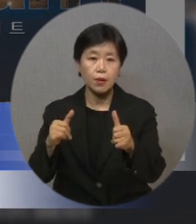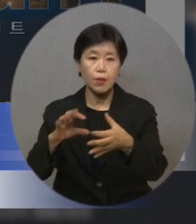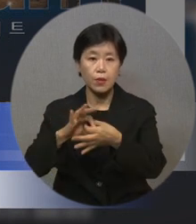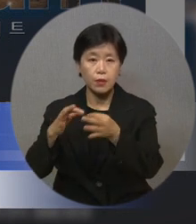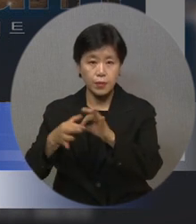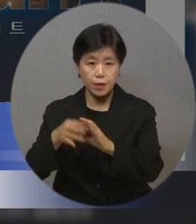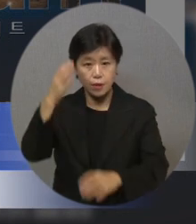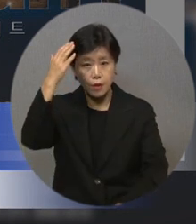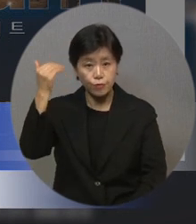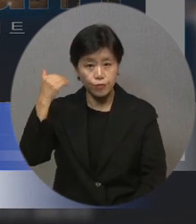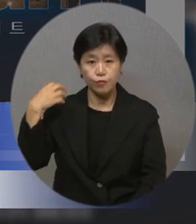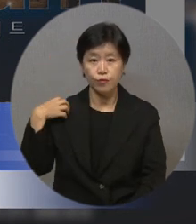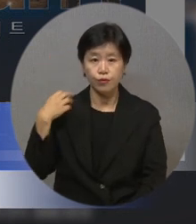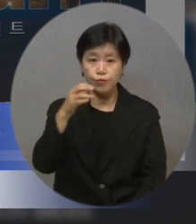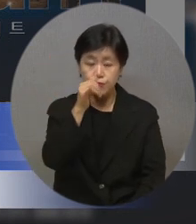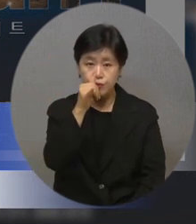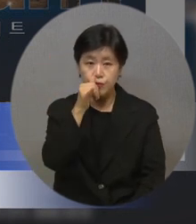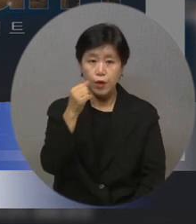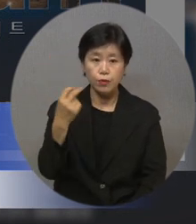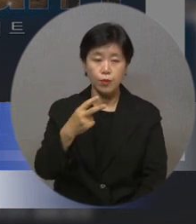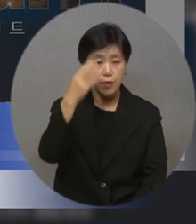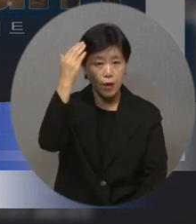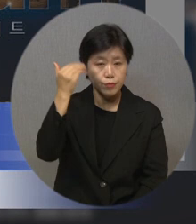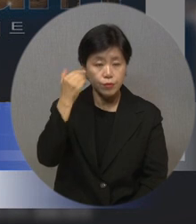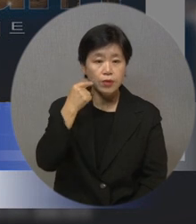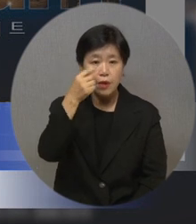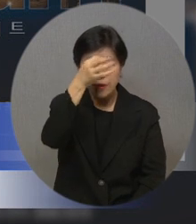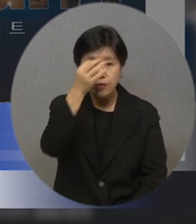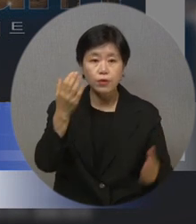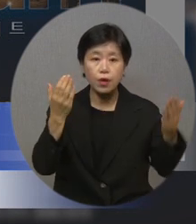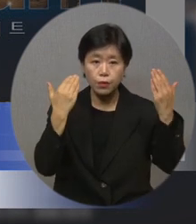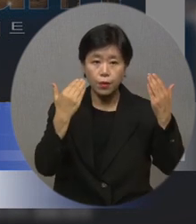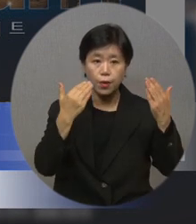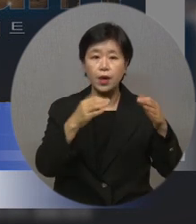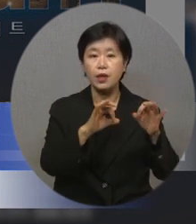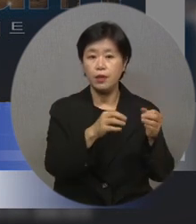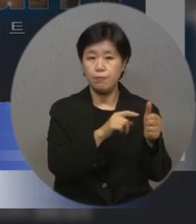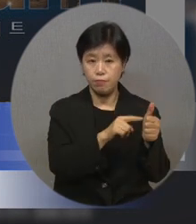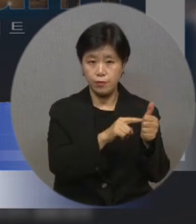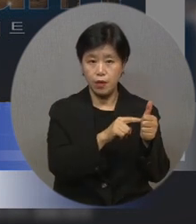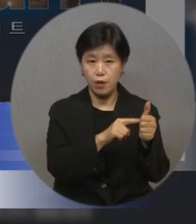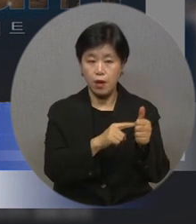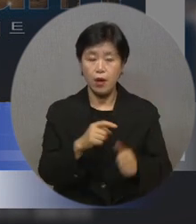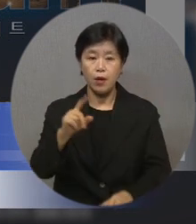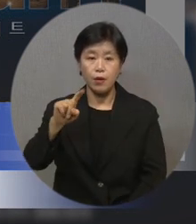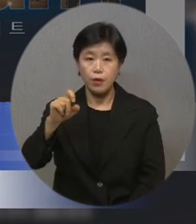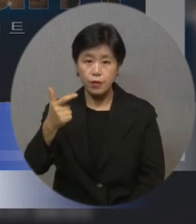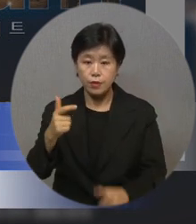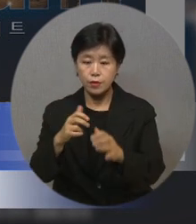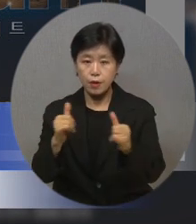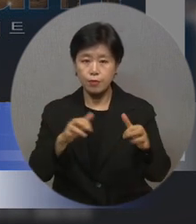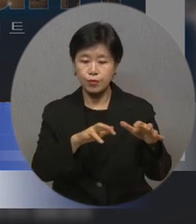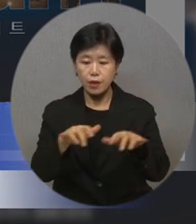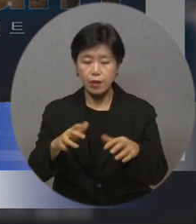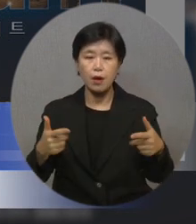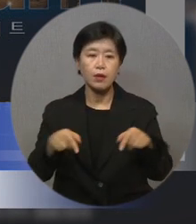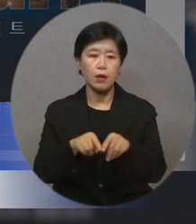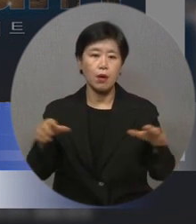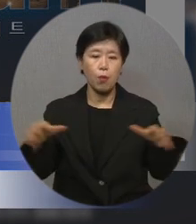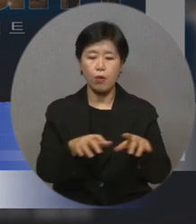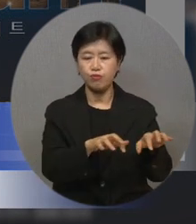한국 예술종합학교 총장이 16명의 피아니스트들 함께 피아노 공연을 펼칩니다